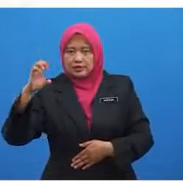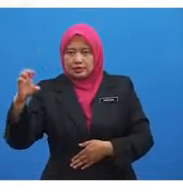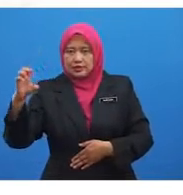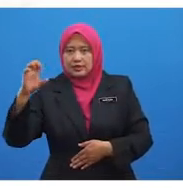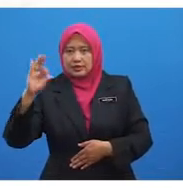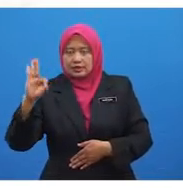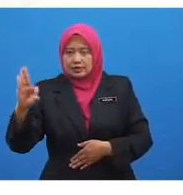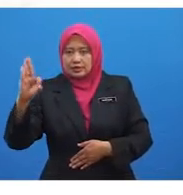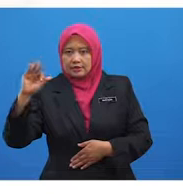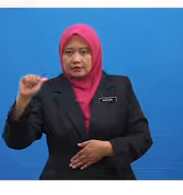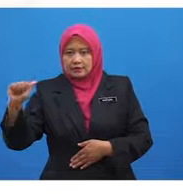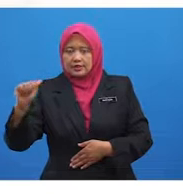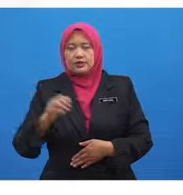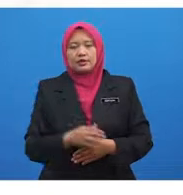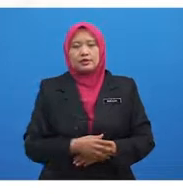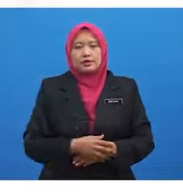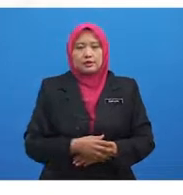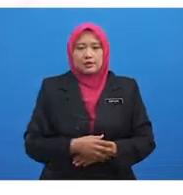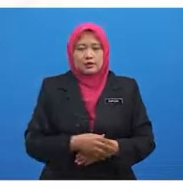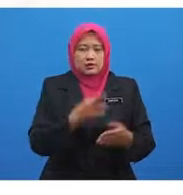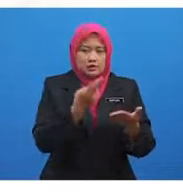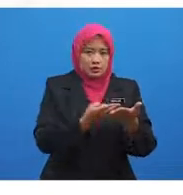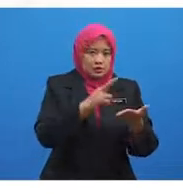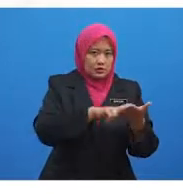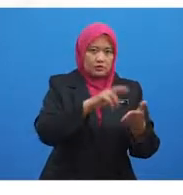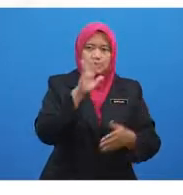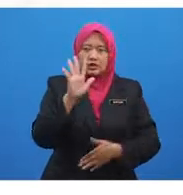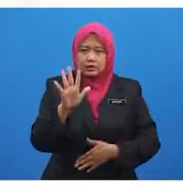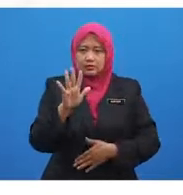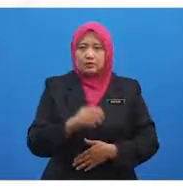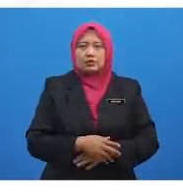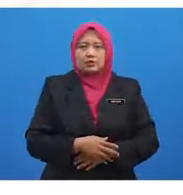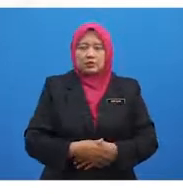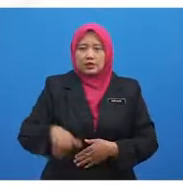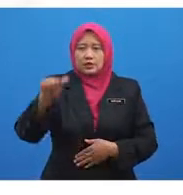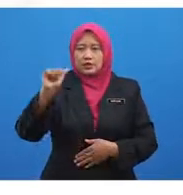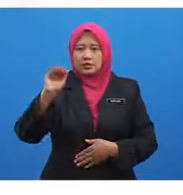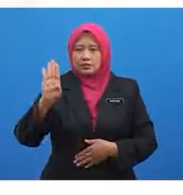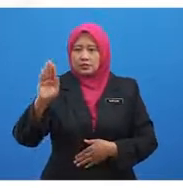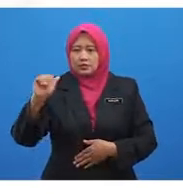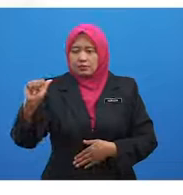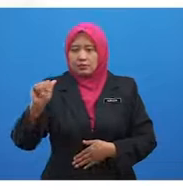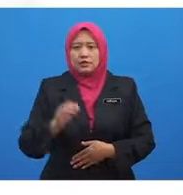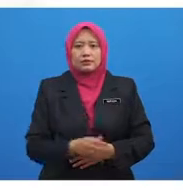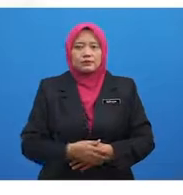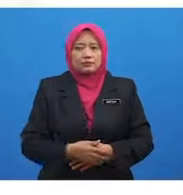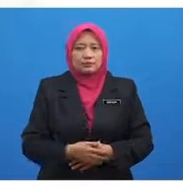D, E, F, A. Dan rangkap kelima A, B,